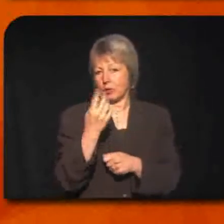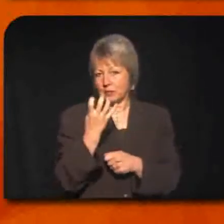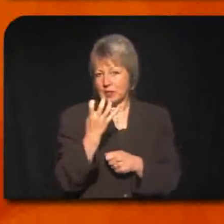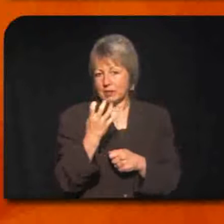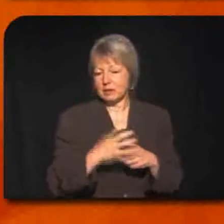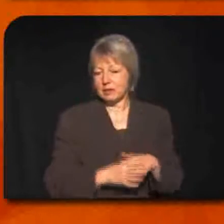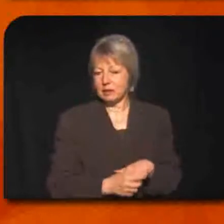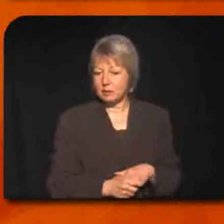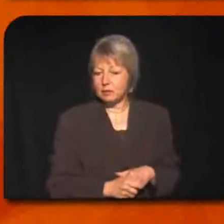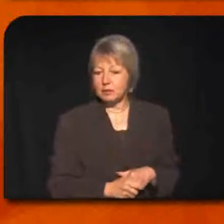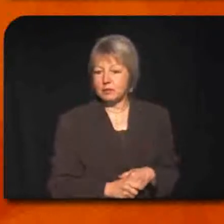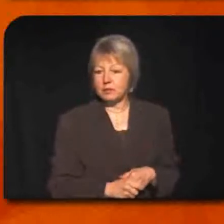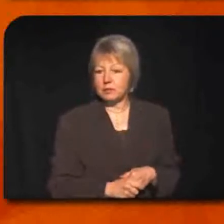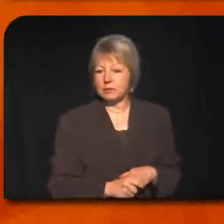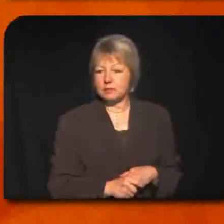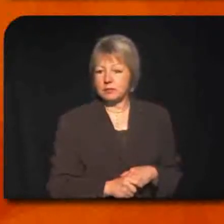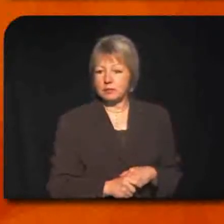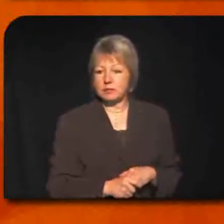40